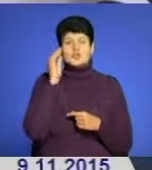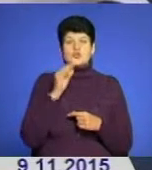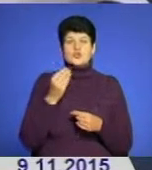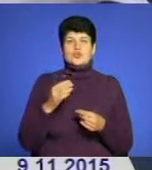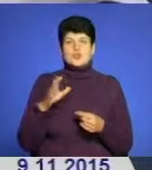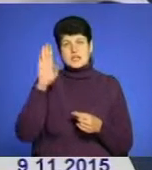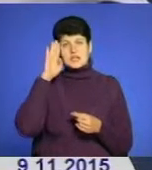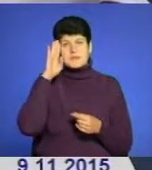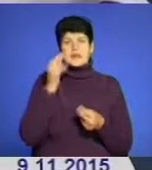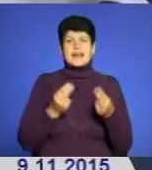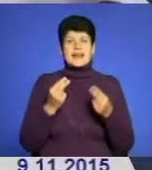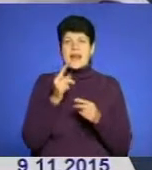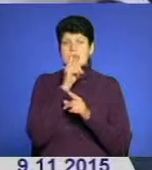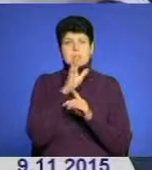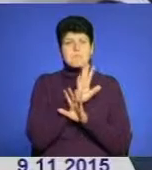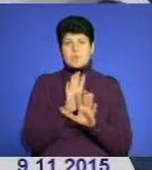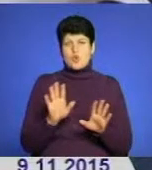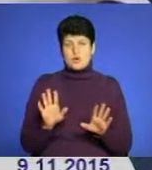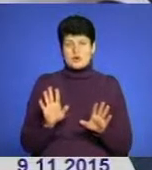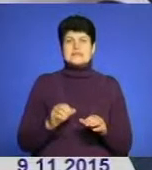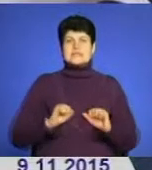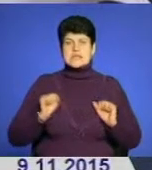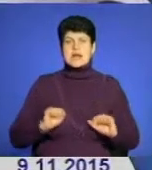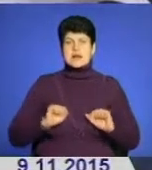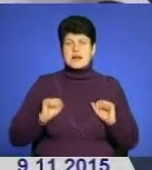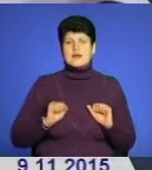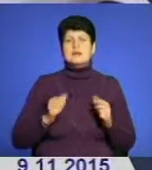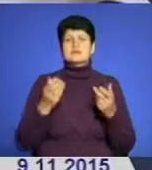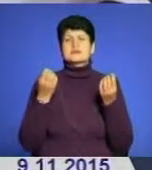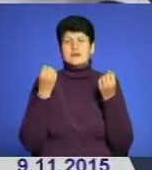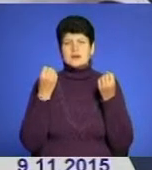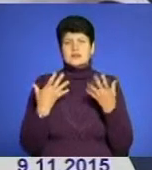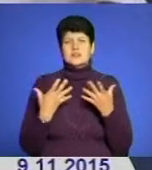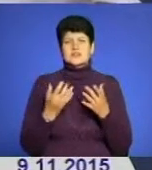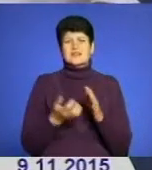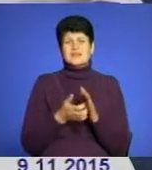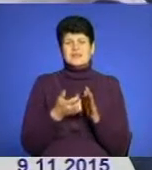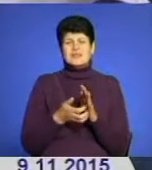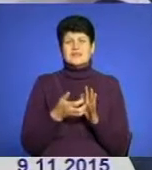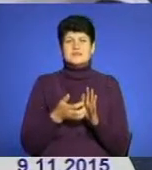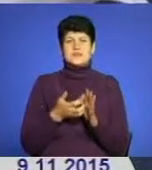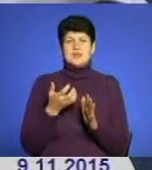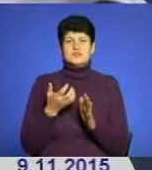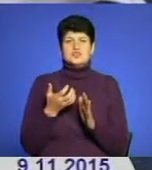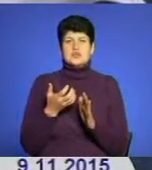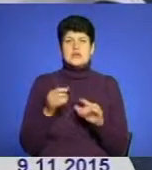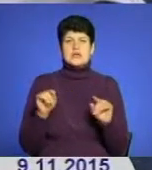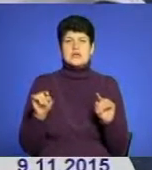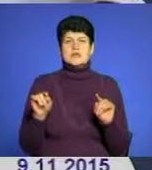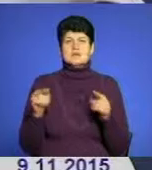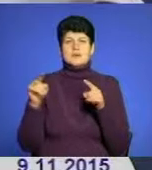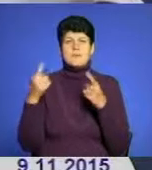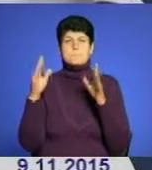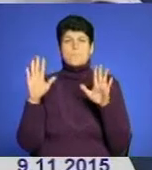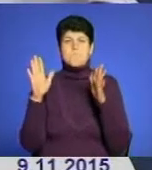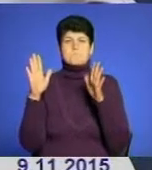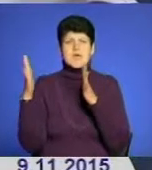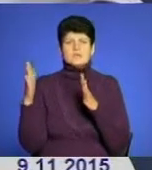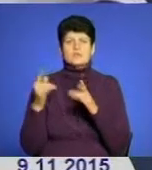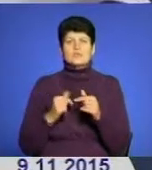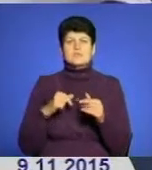грали неплохо. Старались, конечно, мы немножко недостаточно создаем момента, во-первых, чтобы